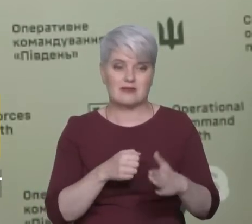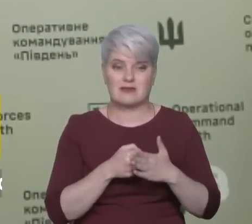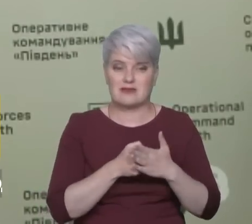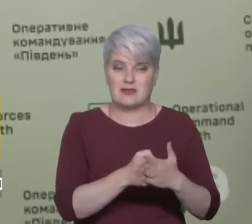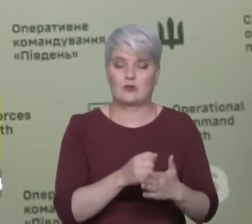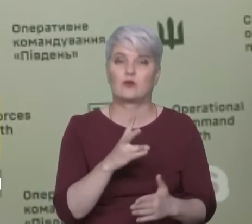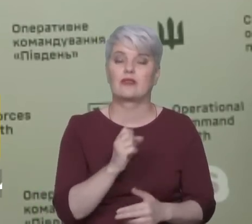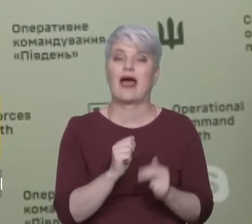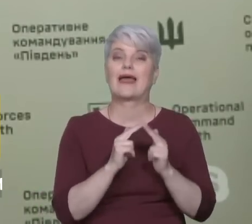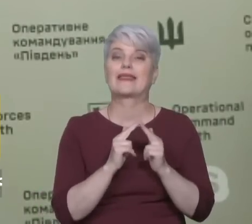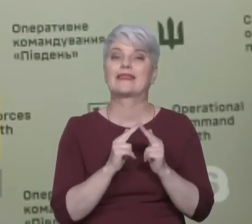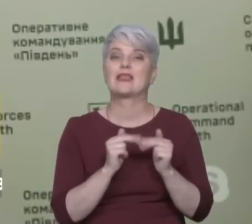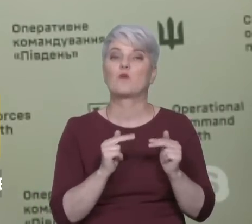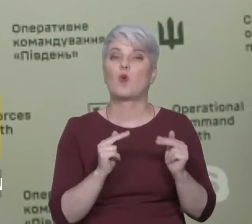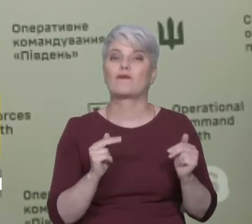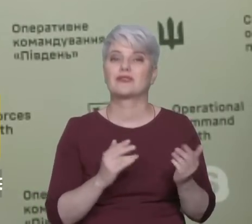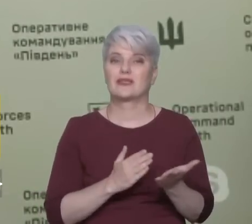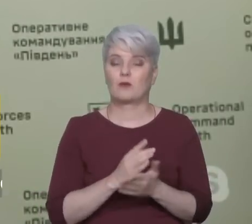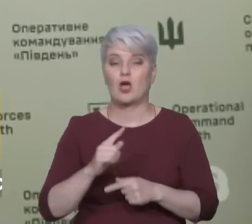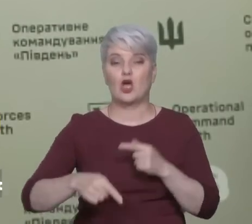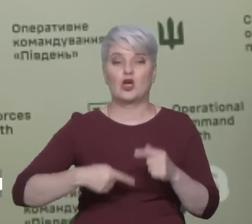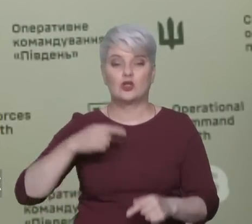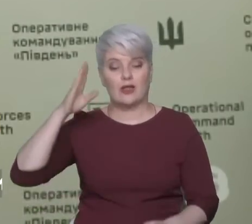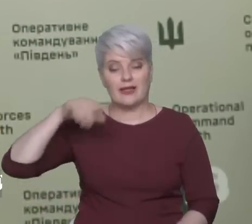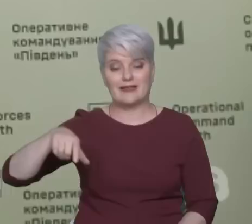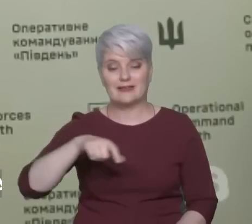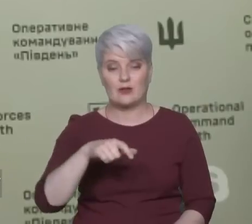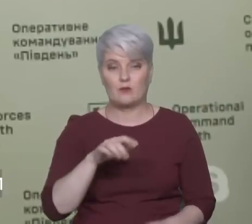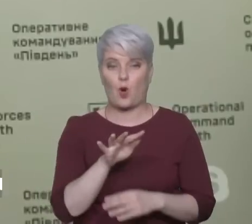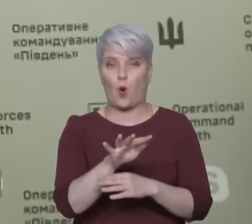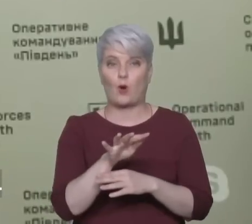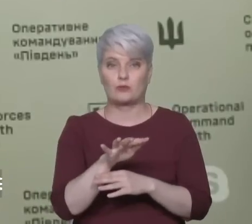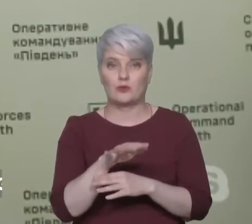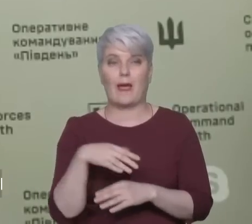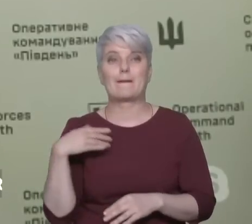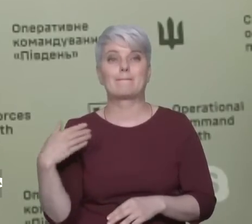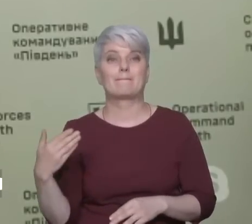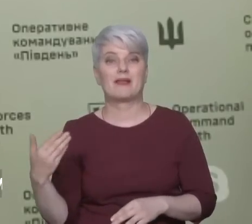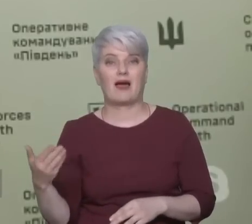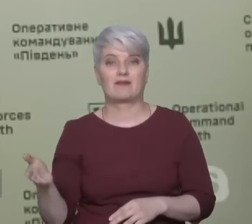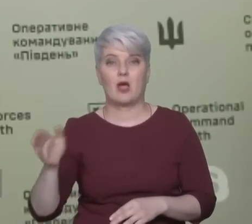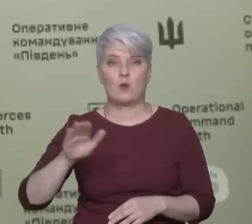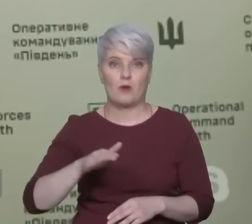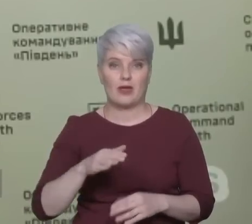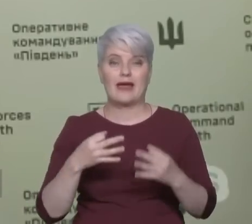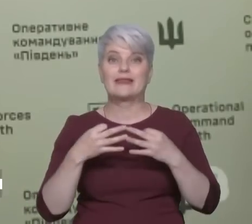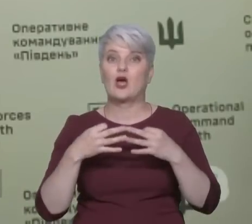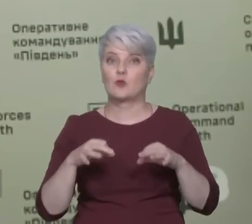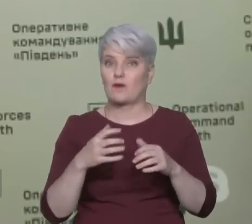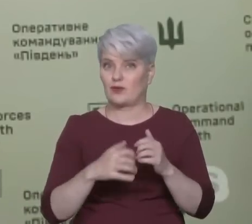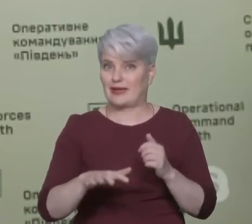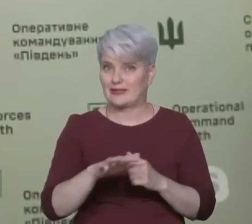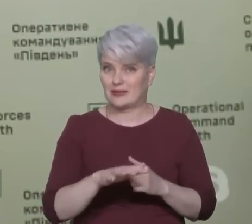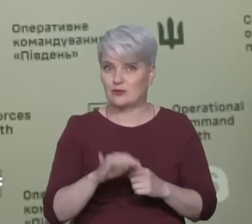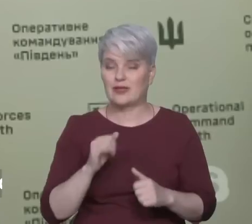безпосередньо через Дніпро, обстрілюючи правий берег деокупованої Херсонщини, а також намагається